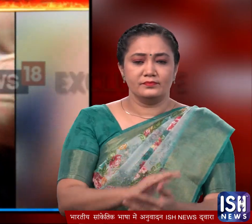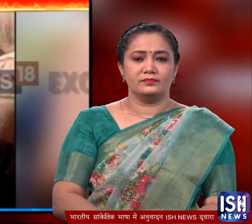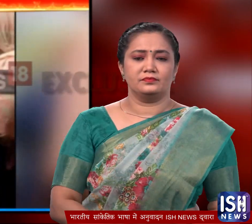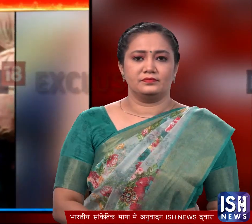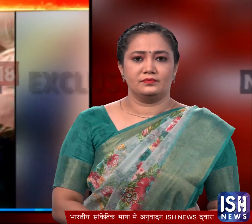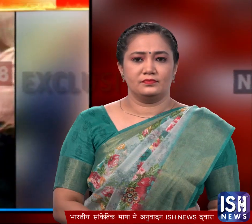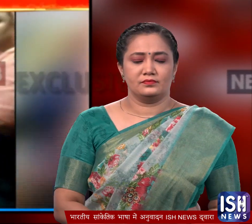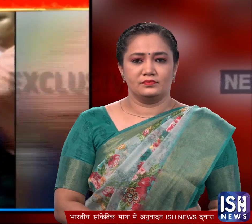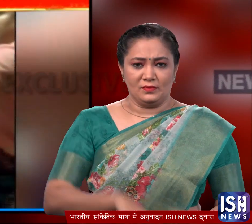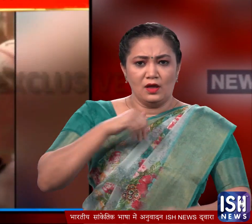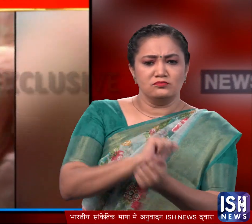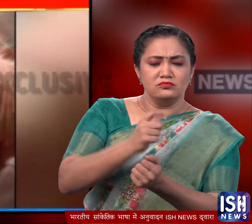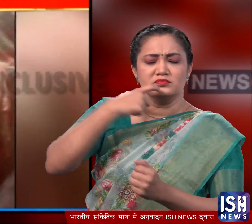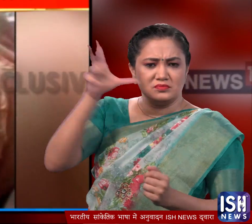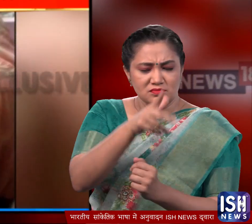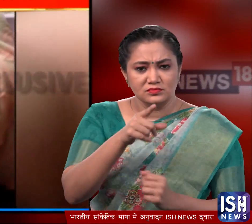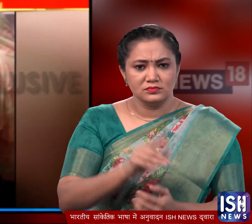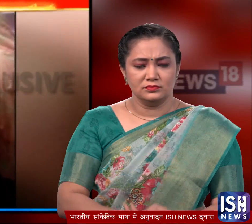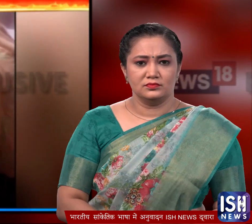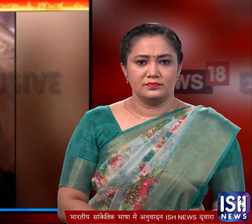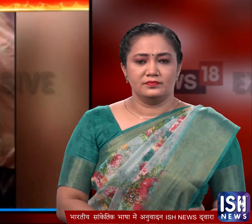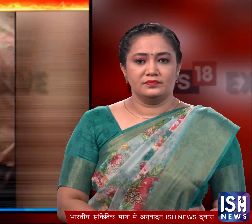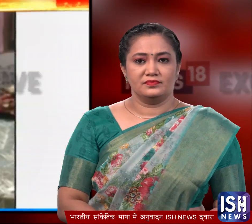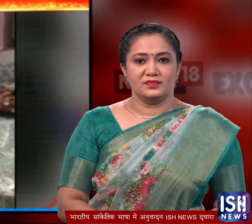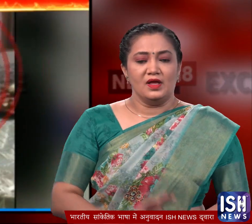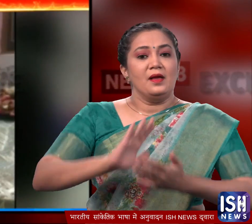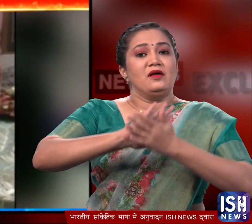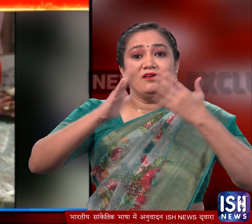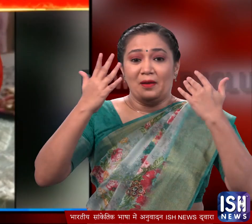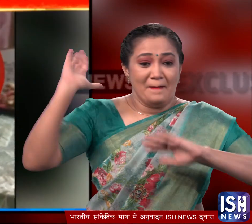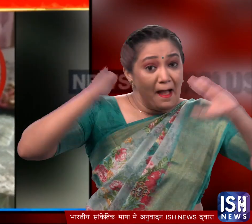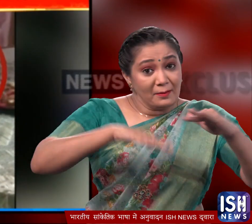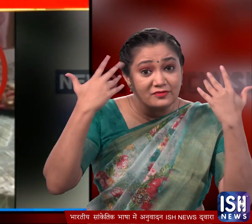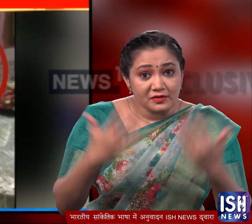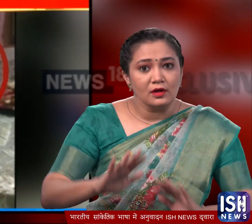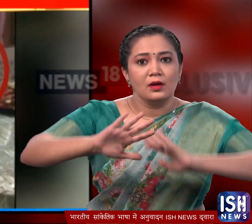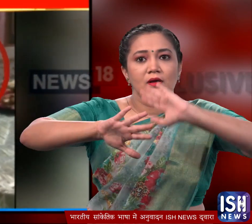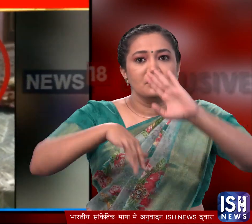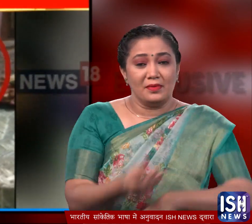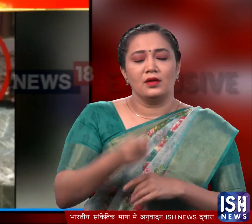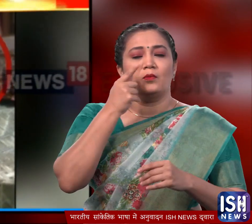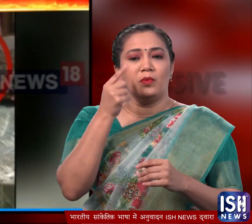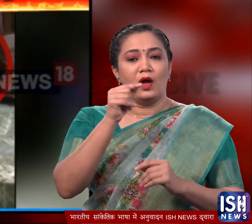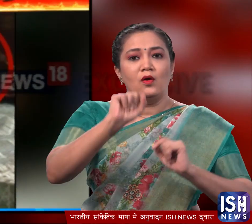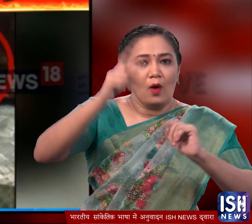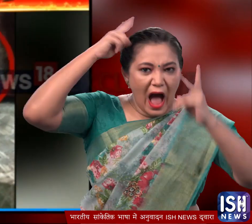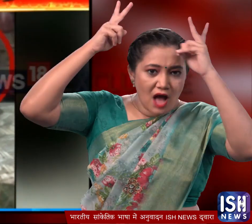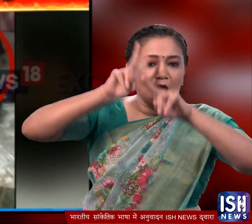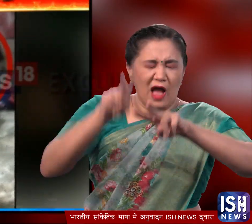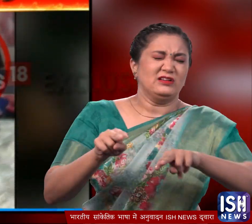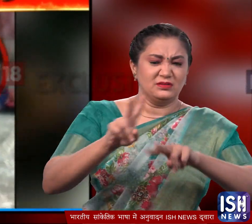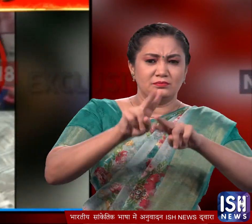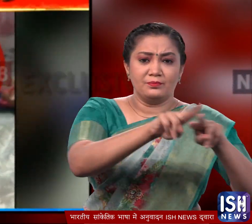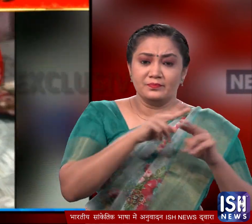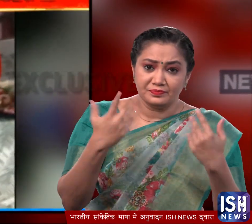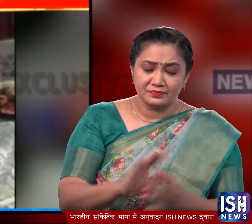उलझ गईं। और पुलिस को फोन ला रहे हैं, रुक जाओ। जब इतने से भी उन सबका मन नहीं भरा तो उन्होंने उस लड़के के बाल